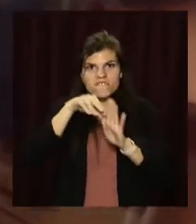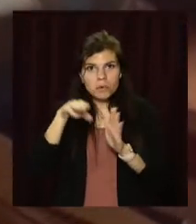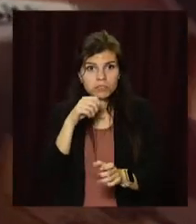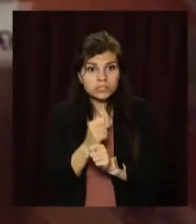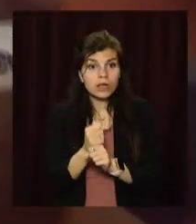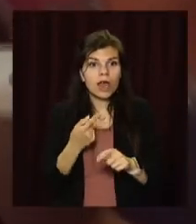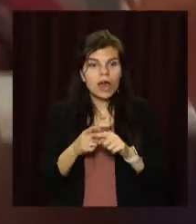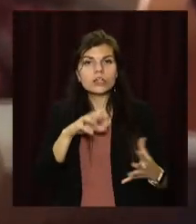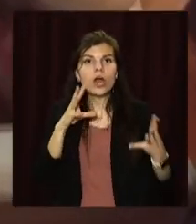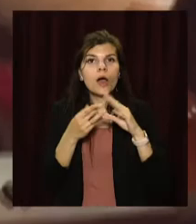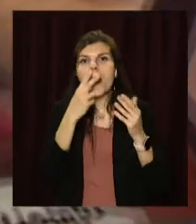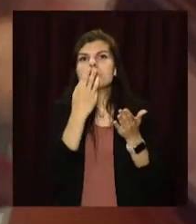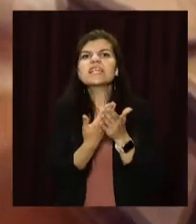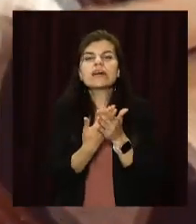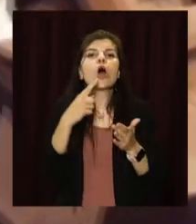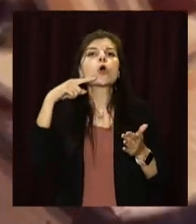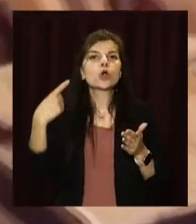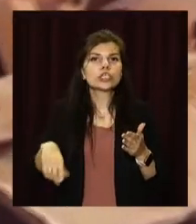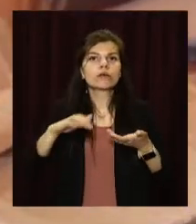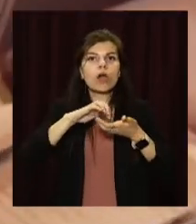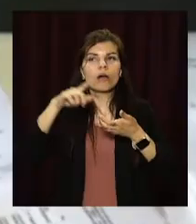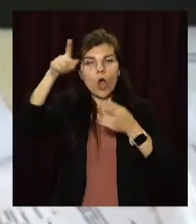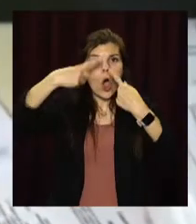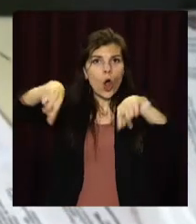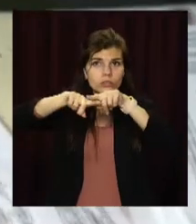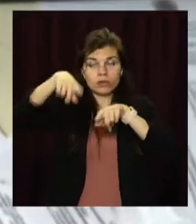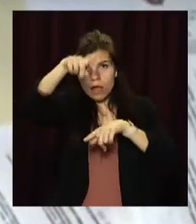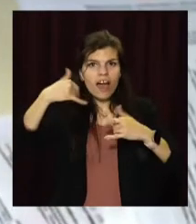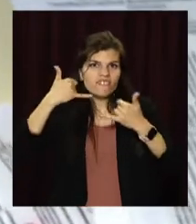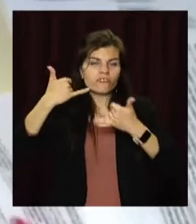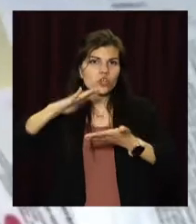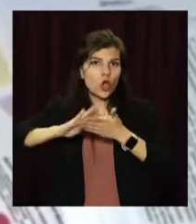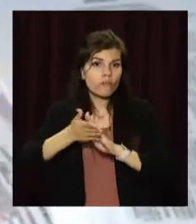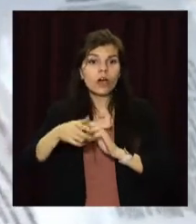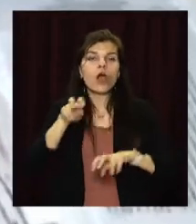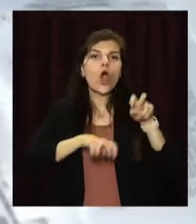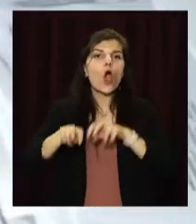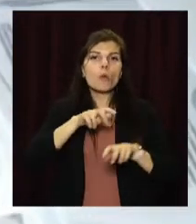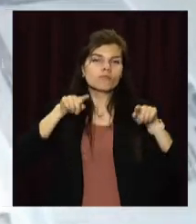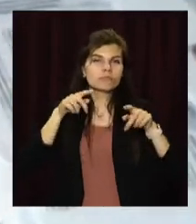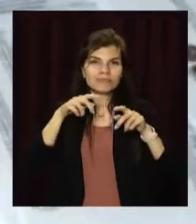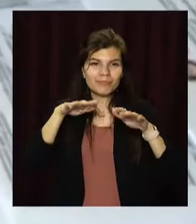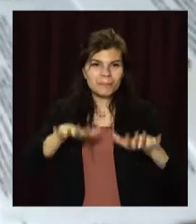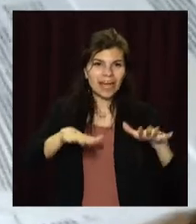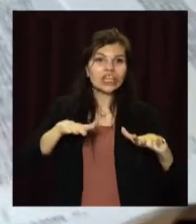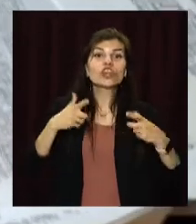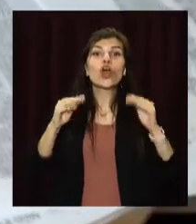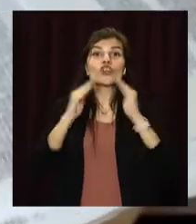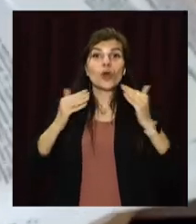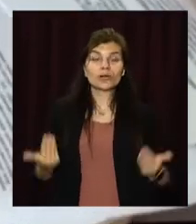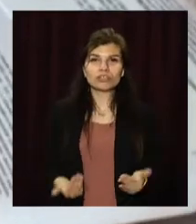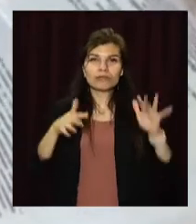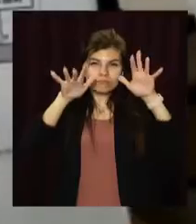Усе це спільно з представниками російської громадської організації. Під час обшуків за місцями проживання організатора та